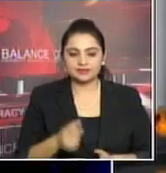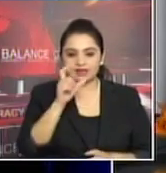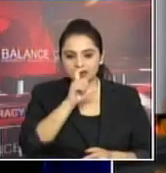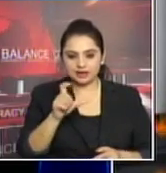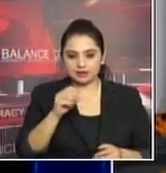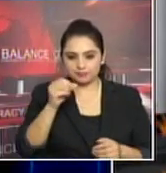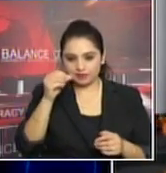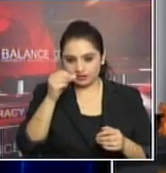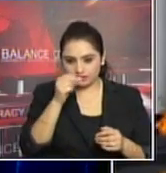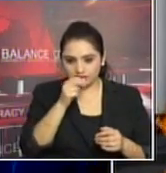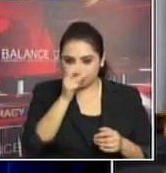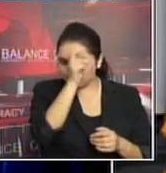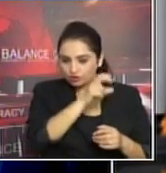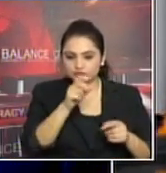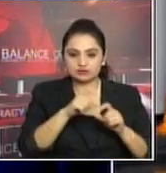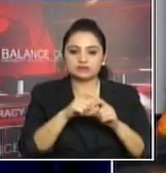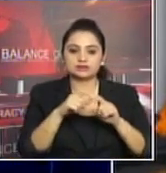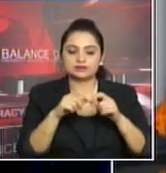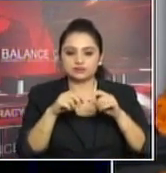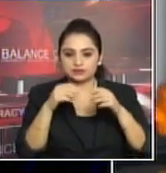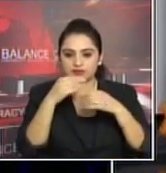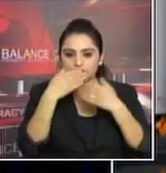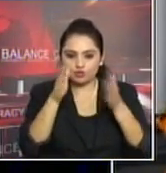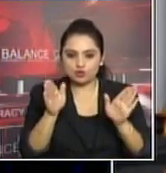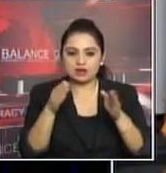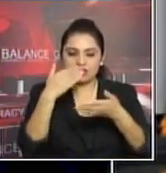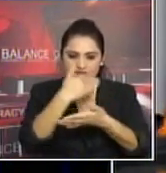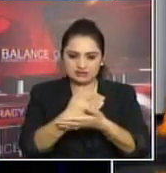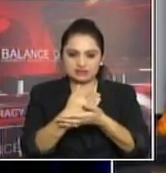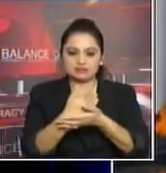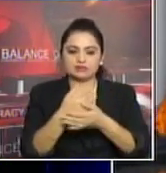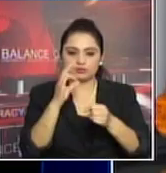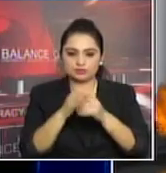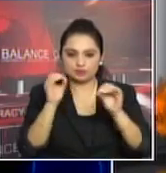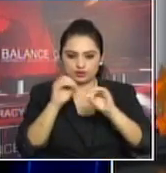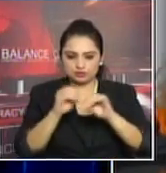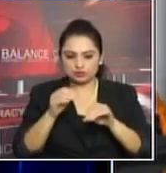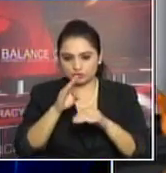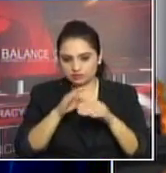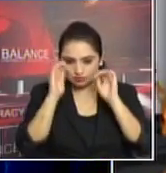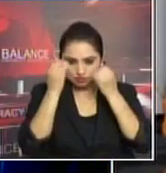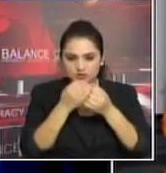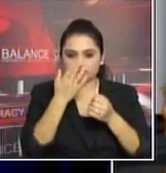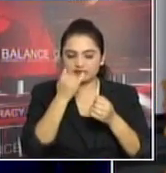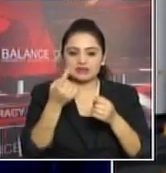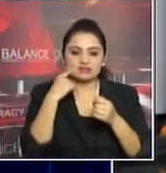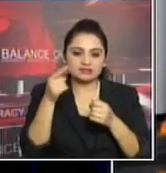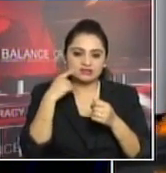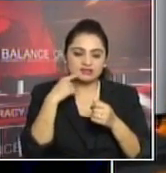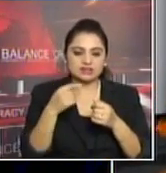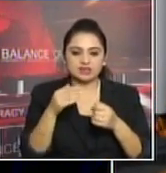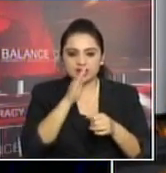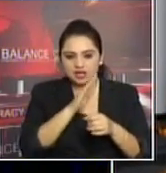नेपालको दक्षिणी क्षेत्रतर्फ 1700 किलोमिटर खुला सीमा र अव्यवस्थित सुरक्षा प्रणालीको कारण दिन प्रतिदिन अपराधिक गतिविधि बढेको